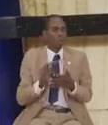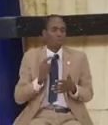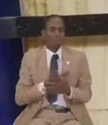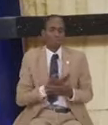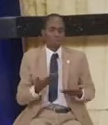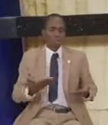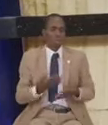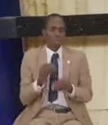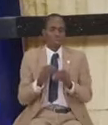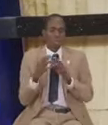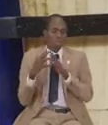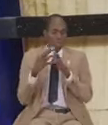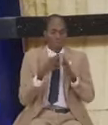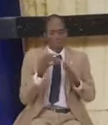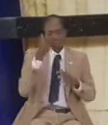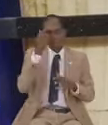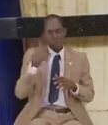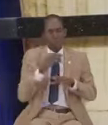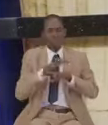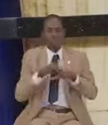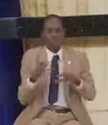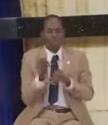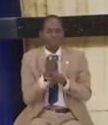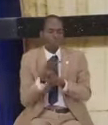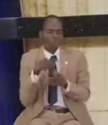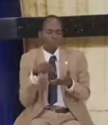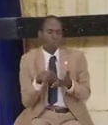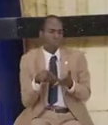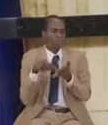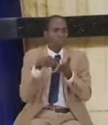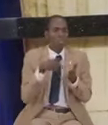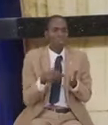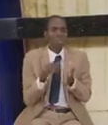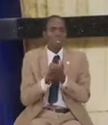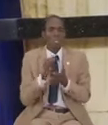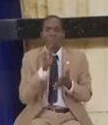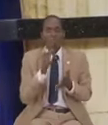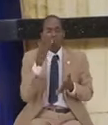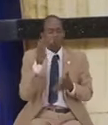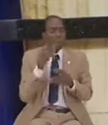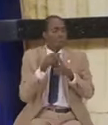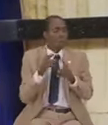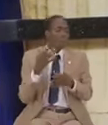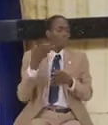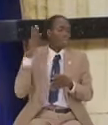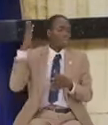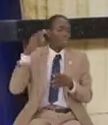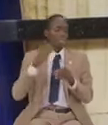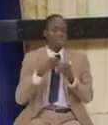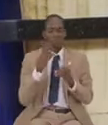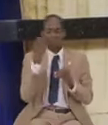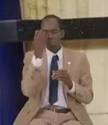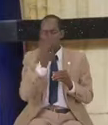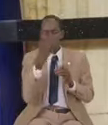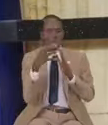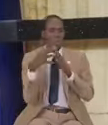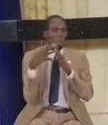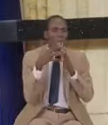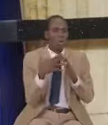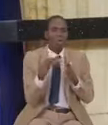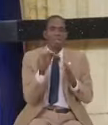dirait que c'est nous sommes à quels sont en Afrique nous prenons pas faire de nous c'est pourquoi il y a les paires tension mais aller partout en Amérique en Europe